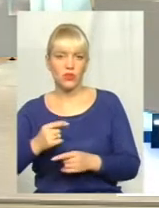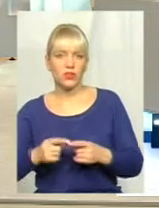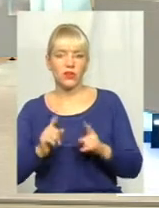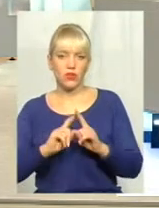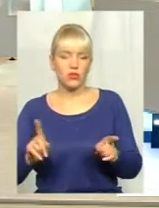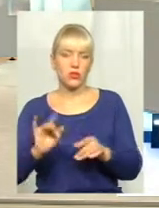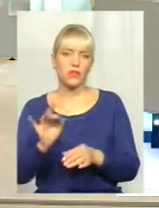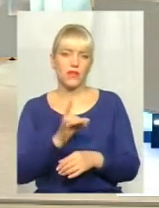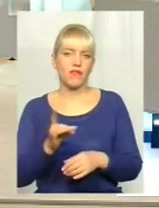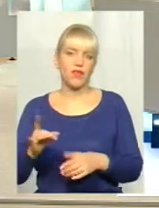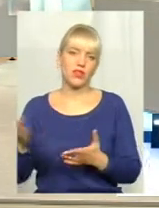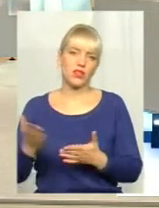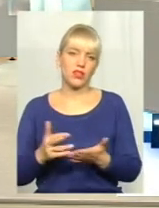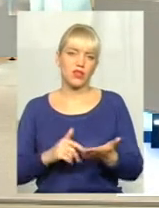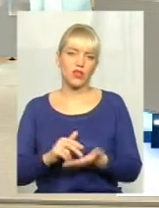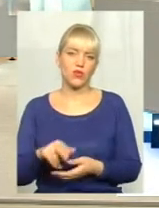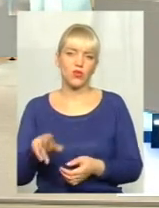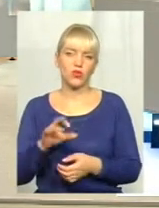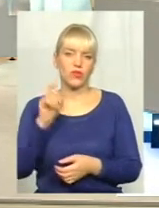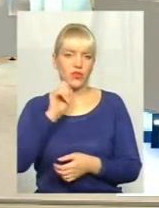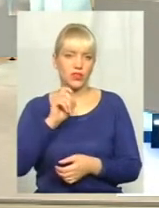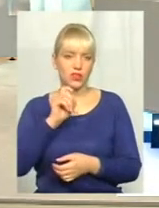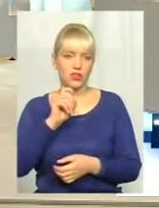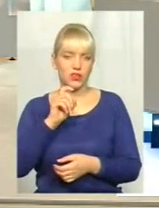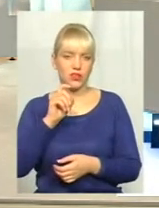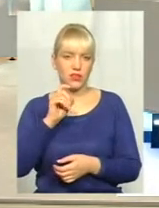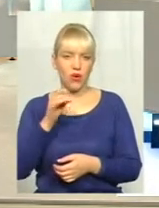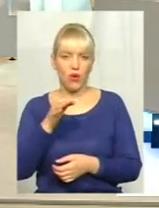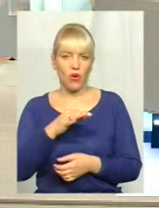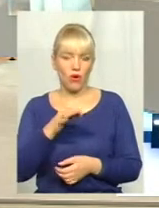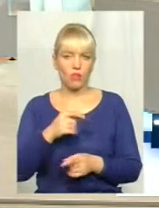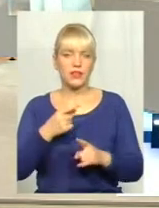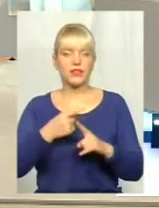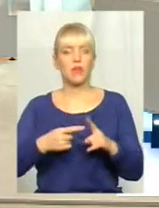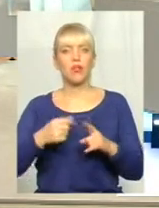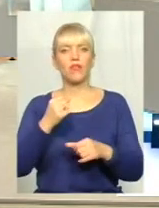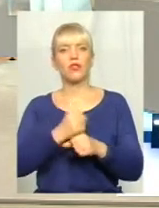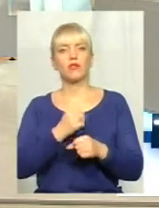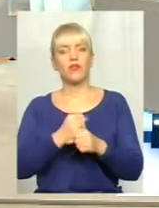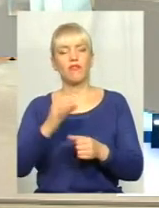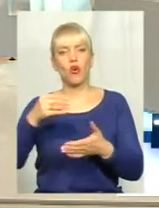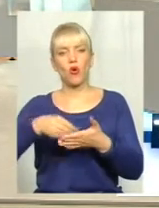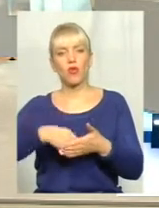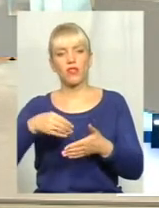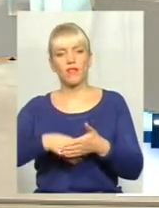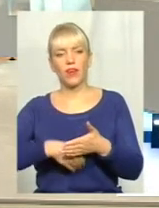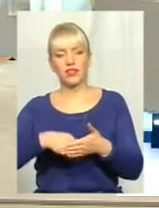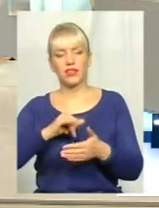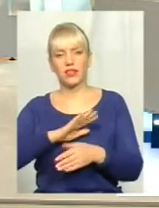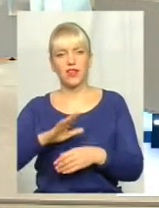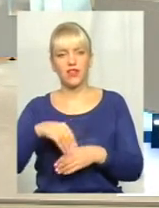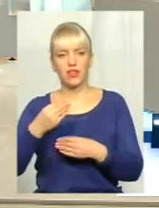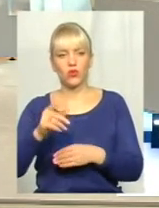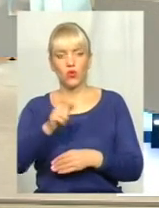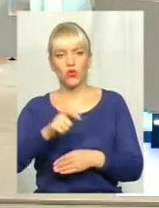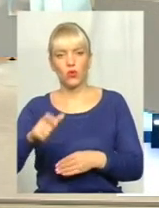особливо в районах, які ходять до Рівненської області, половина працює в конвертах і не видають